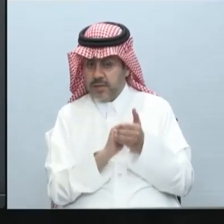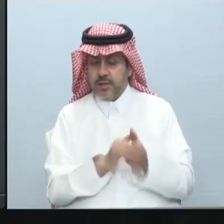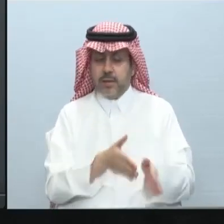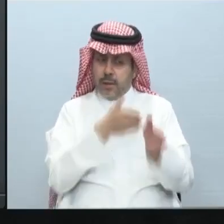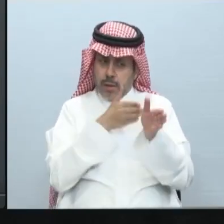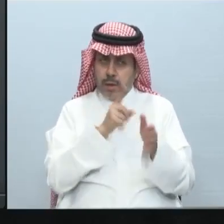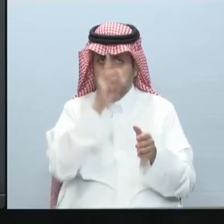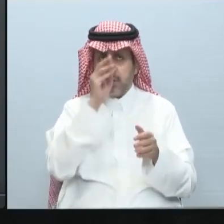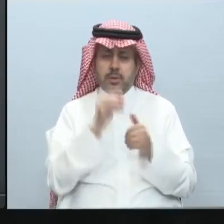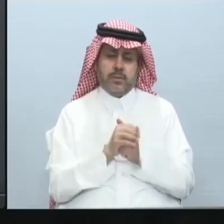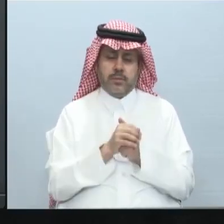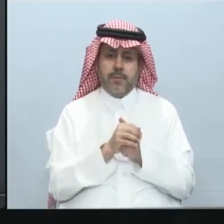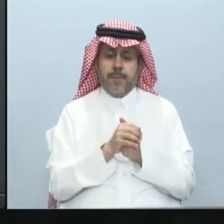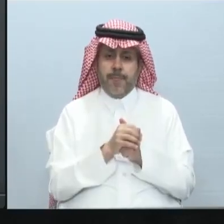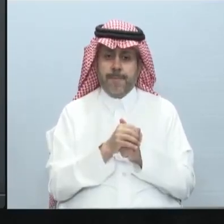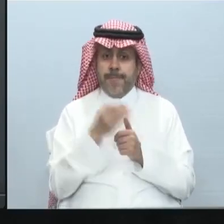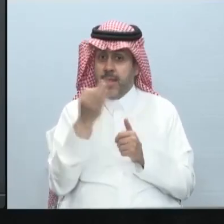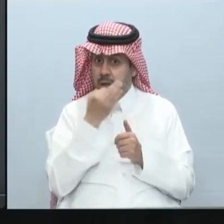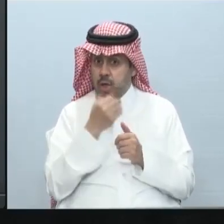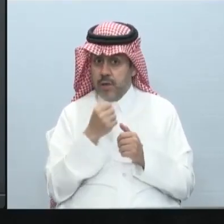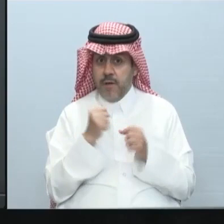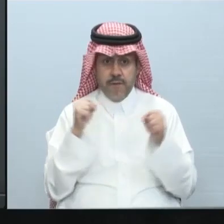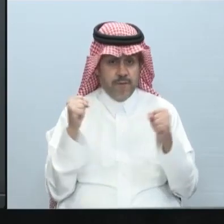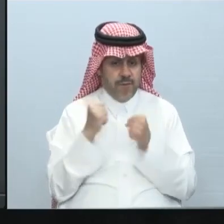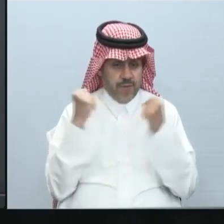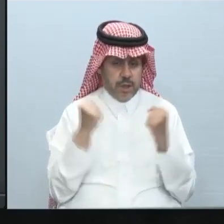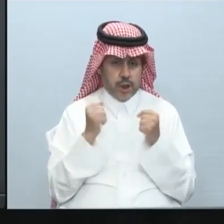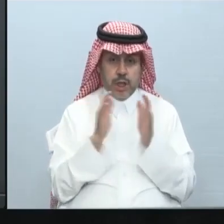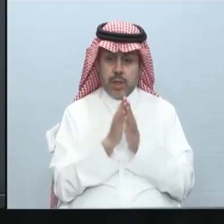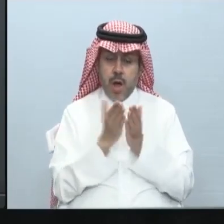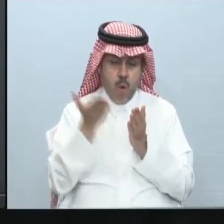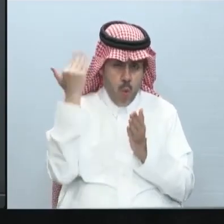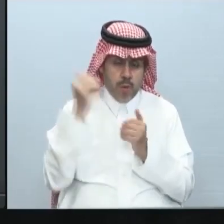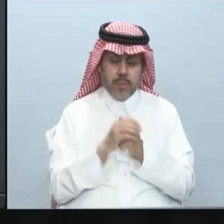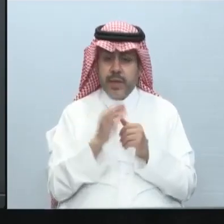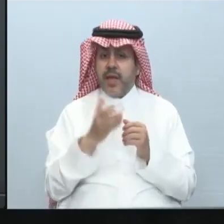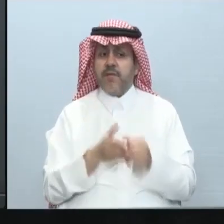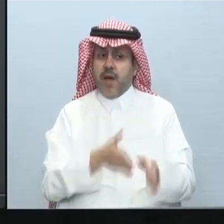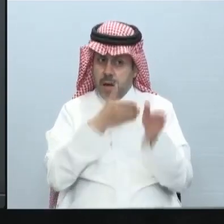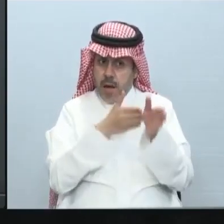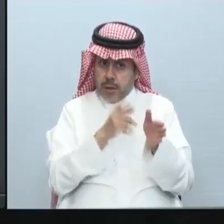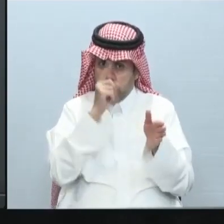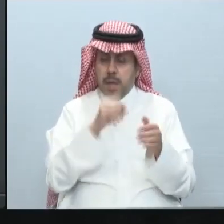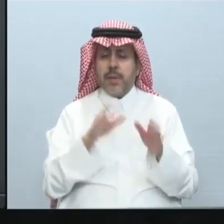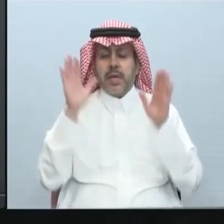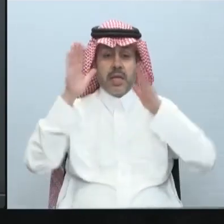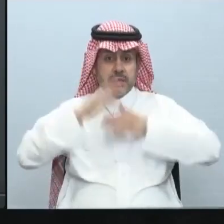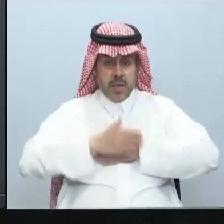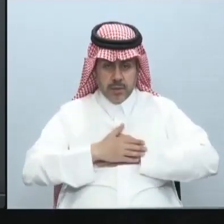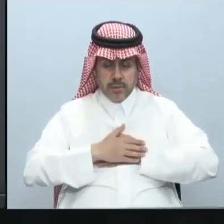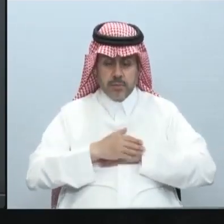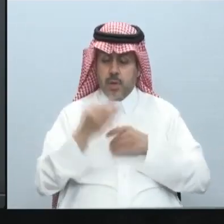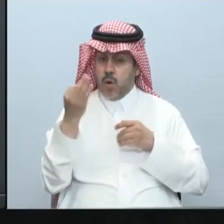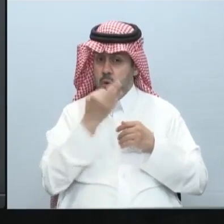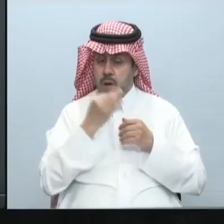لله سبحانه ذكرنا لكم في نشاط مر معنا كيف انقاد لله من خلال الصلاه قلنا لكم كلاما